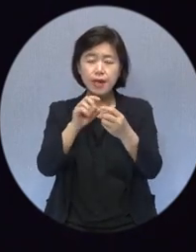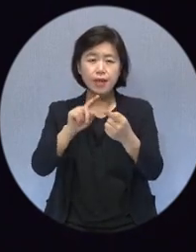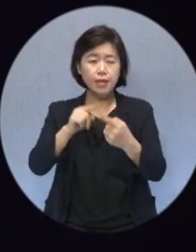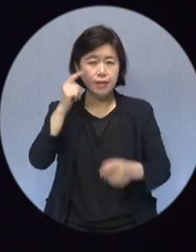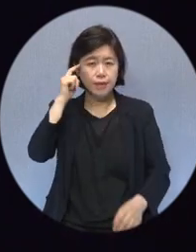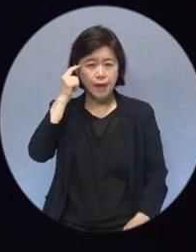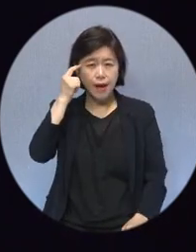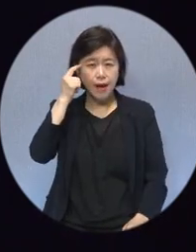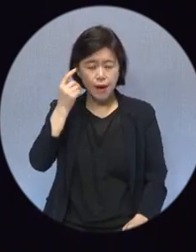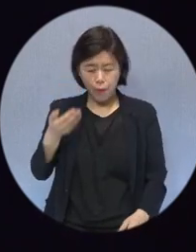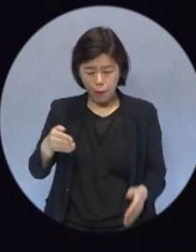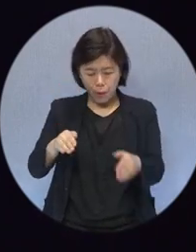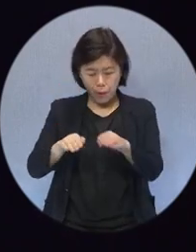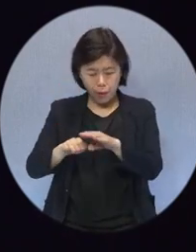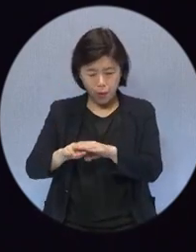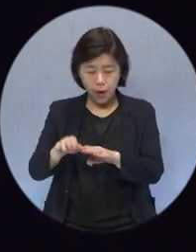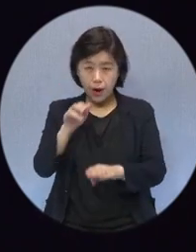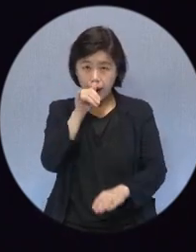있다.